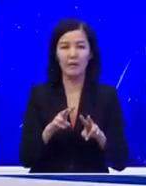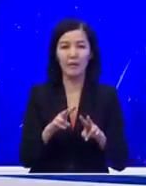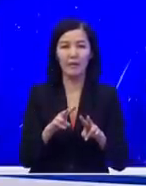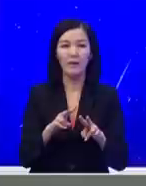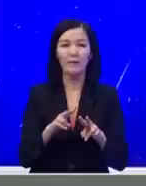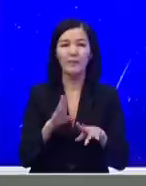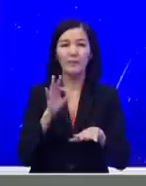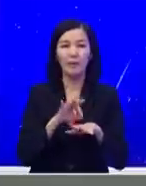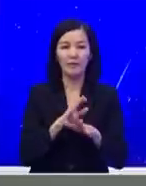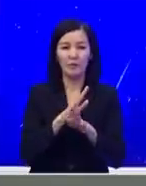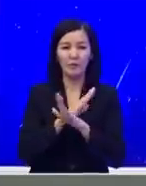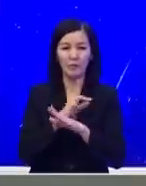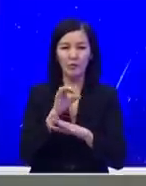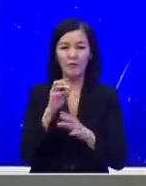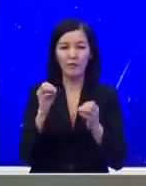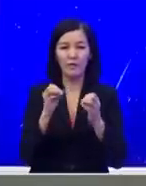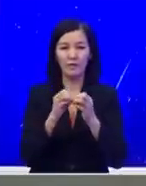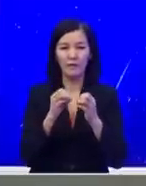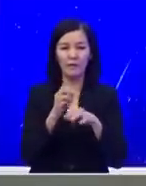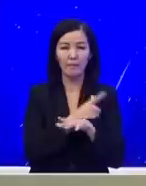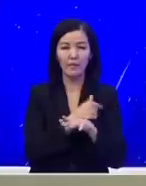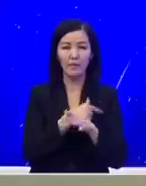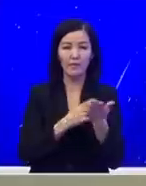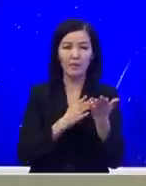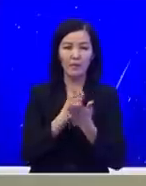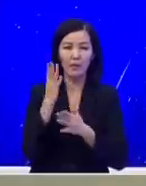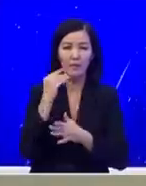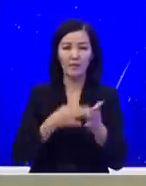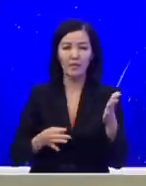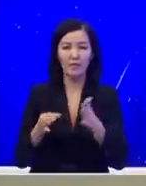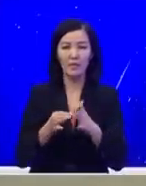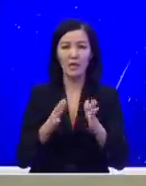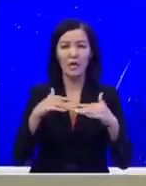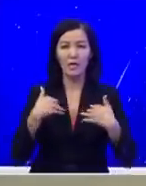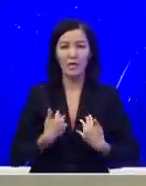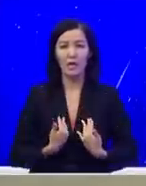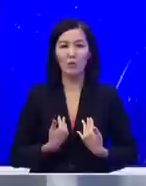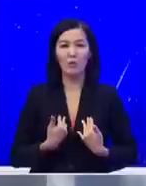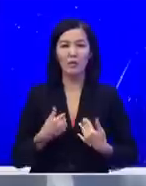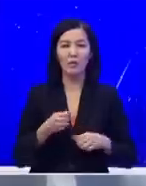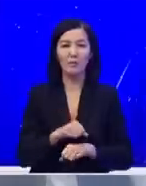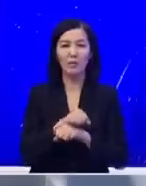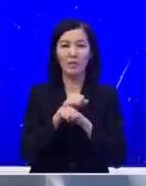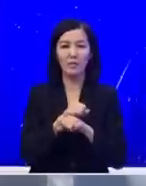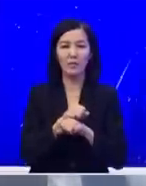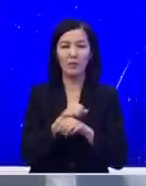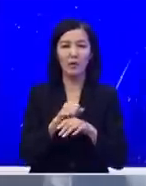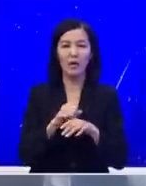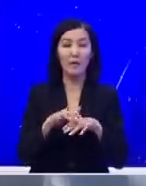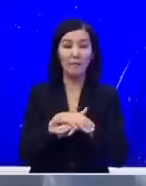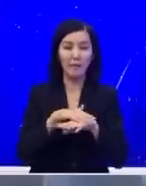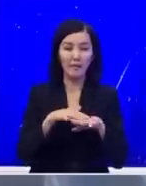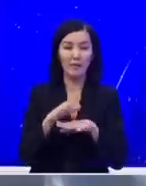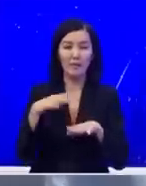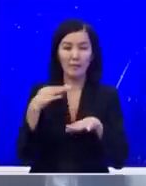от COVID-19 отдали медицинские работники Алматинской области. Траурные митинги прошли в учреждениях здравоохранения региона.